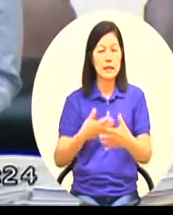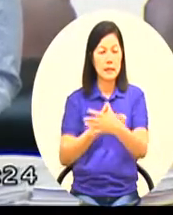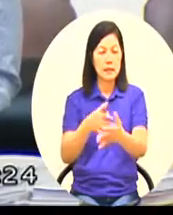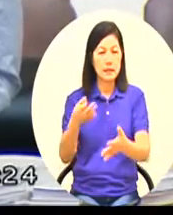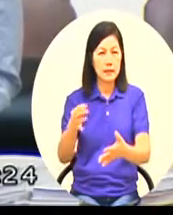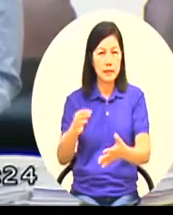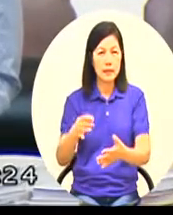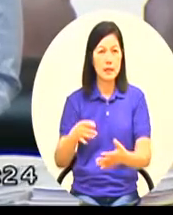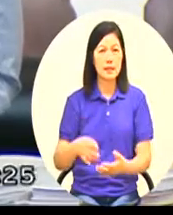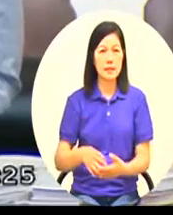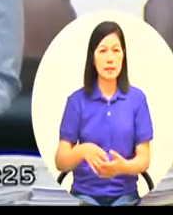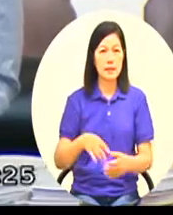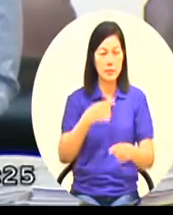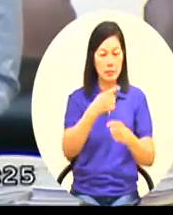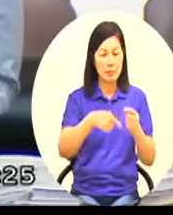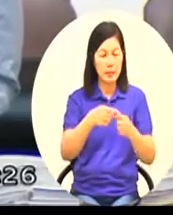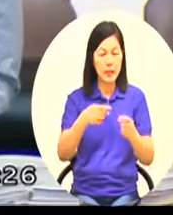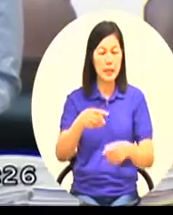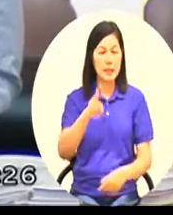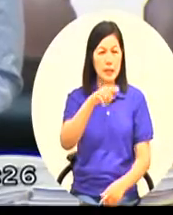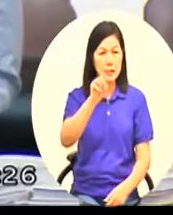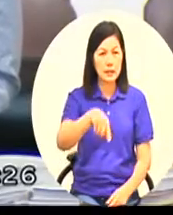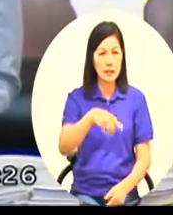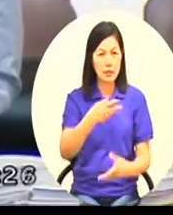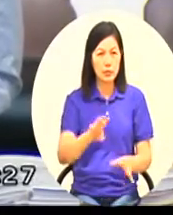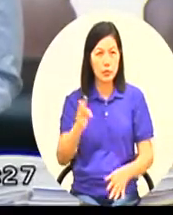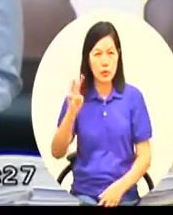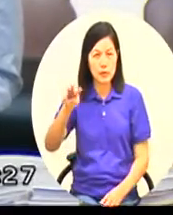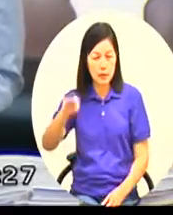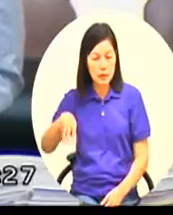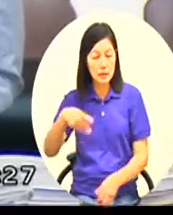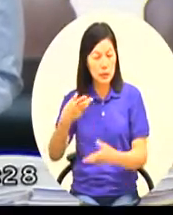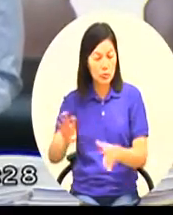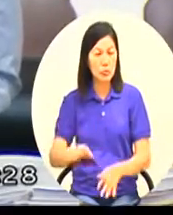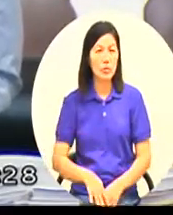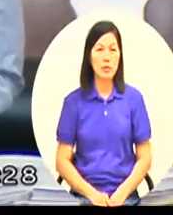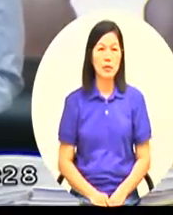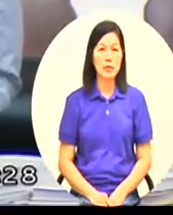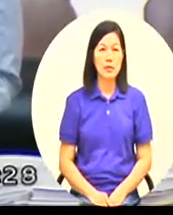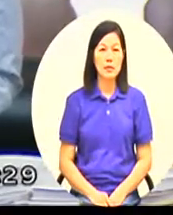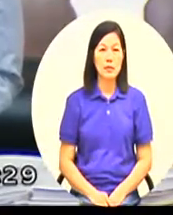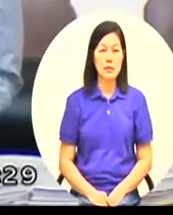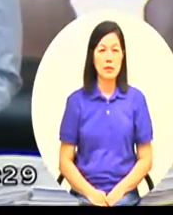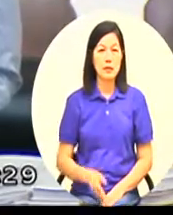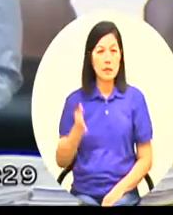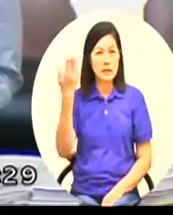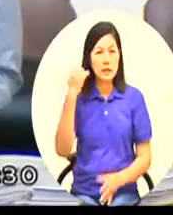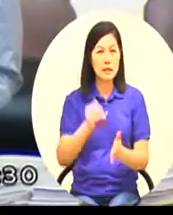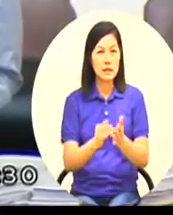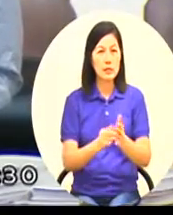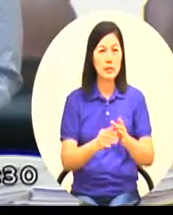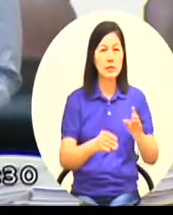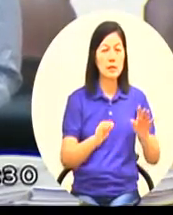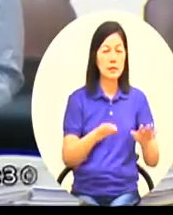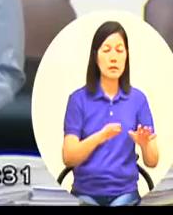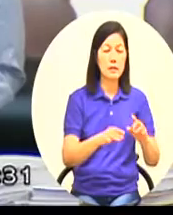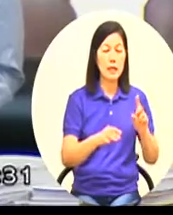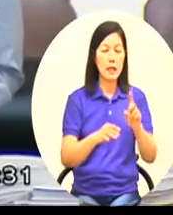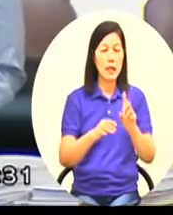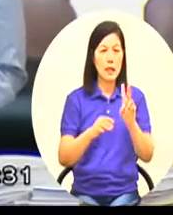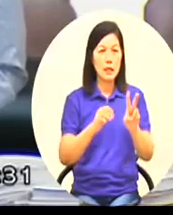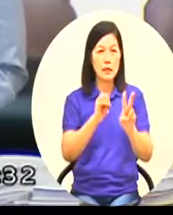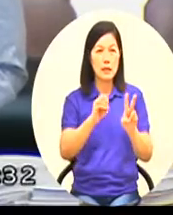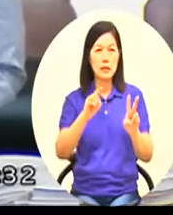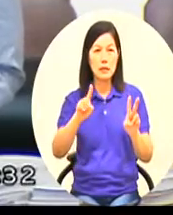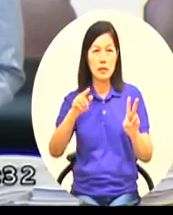就是2000多块至3000多块，那跟我们过去我们都知道2016年的时候我们的环保